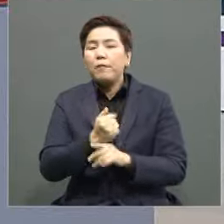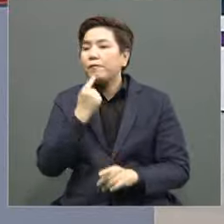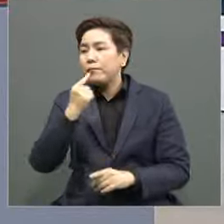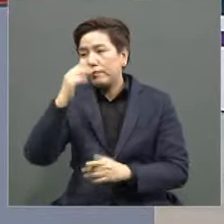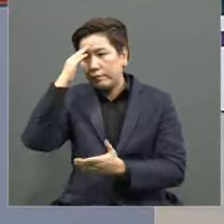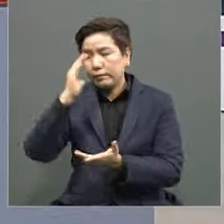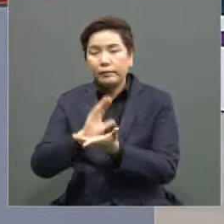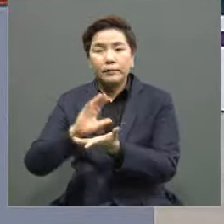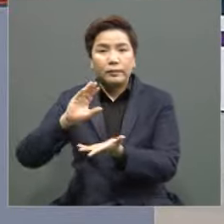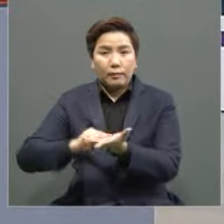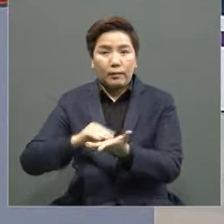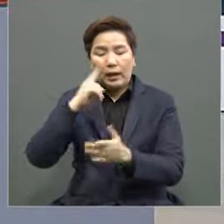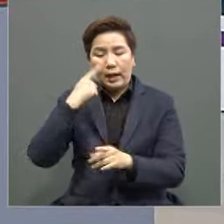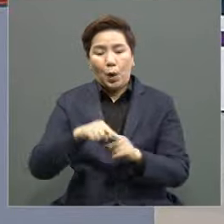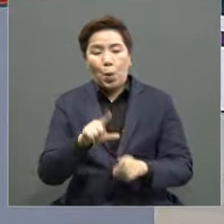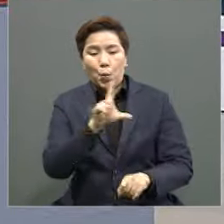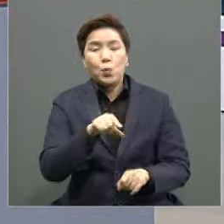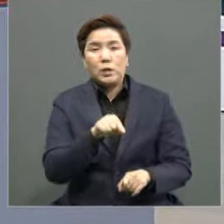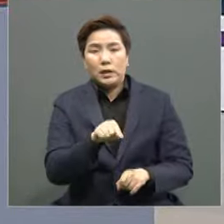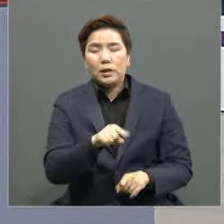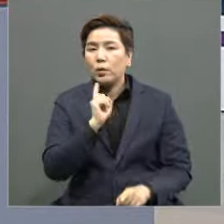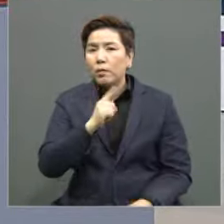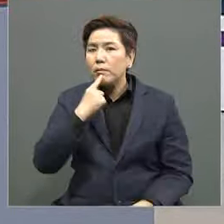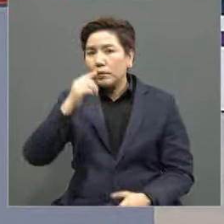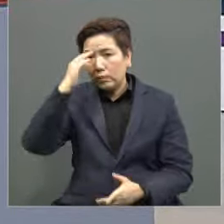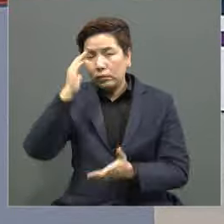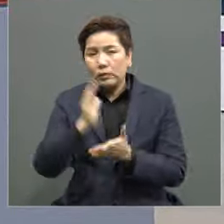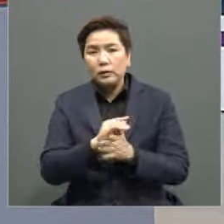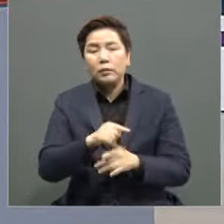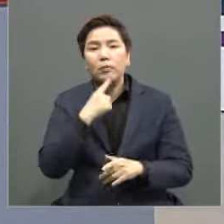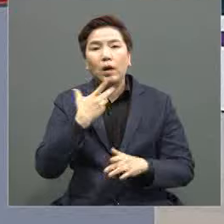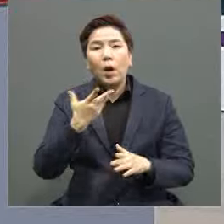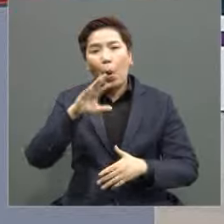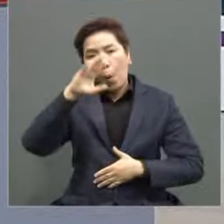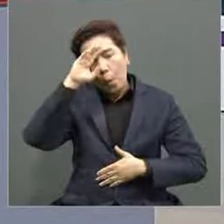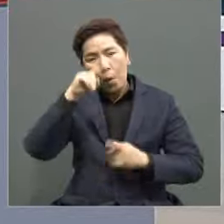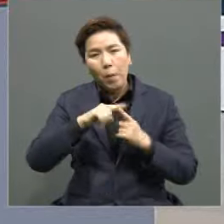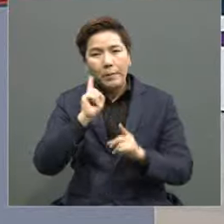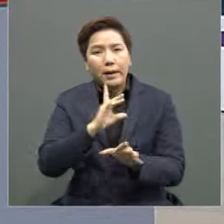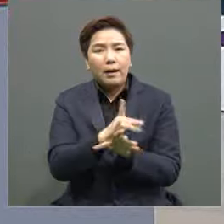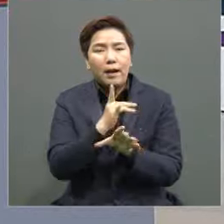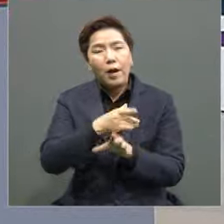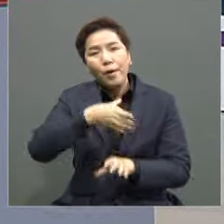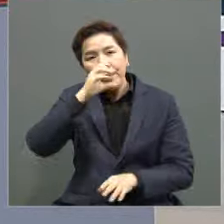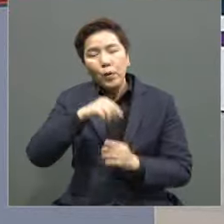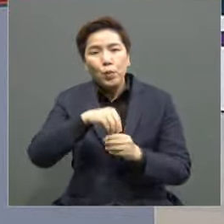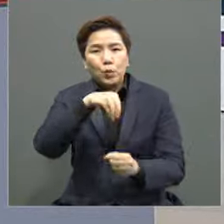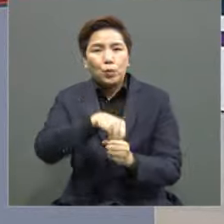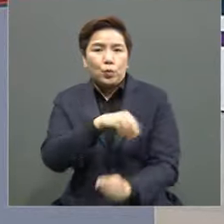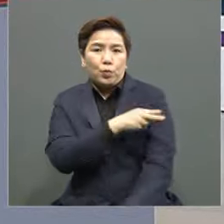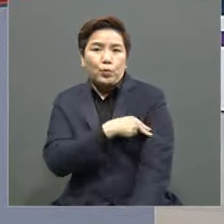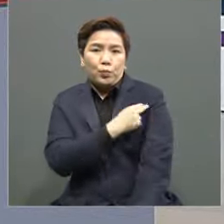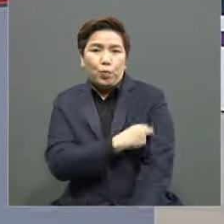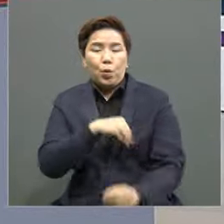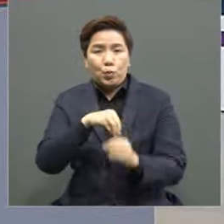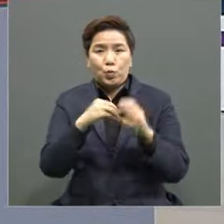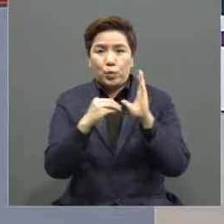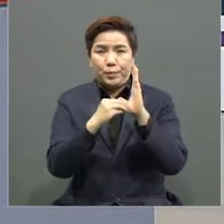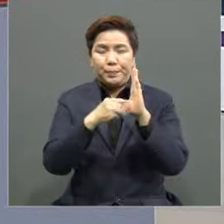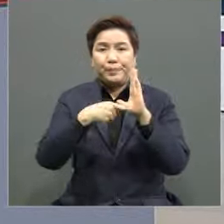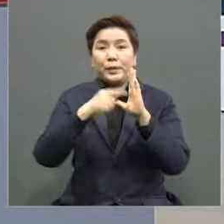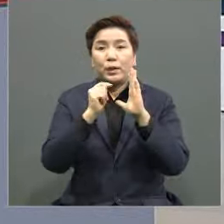ความซึ่งเจ้าทุกข์ก็คือตัวคุณลุงเปี๊ยกเองแต่ลุงเปี๊ยกตอนนี้รักษาโรคพิษสุราเรื้อรังอยู่ที่โรงพยาบาลแห่งหนึ่งในจังหวัดปทุมธานีนะ